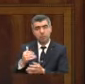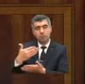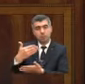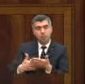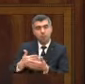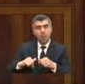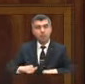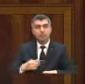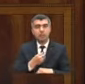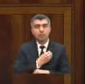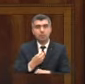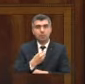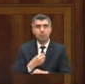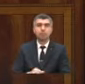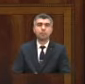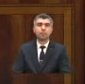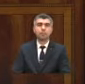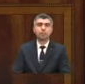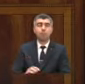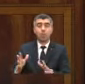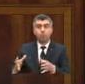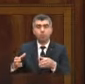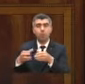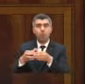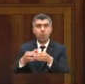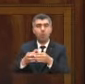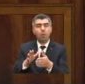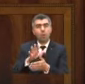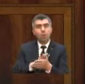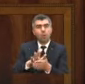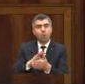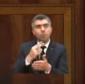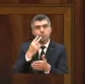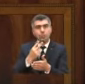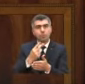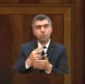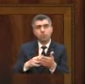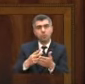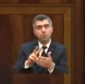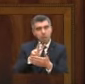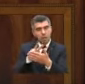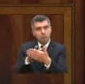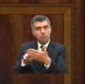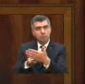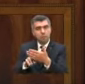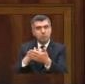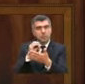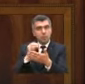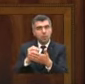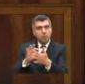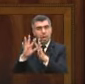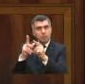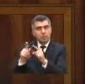الصحة القيلوت كتنشر ويمكن جمعوها اللي منشورة ويمكن أن نطلع على عدد